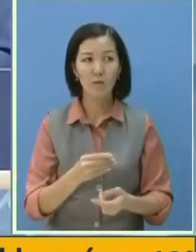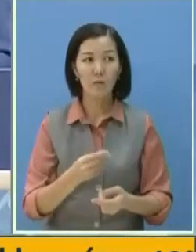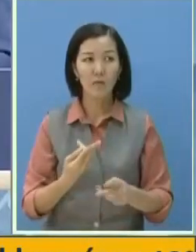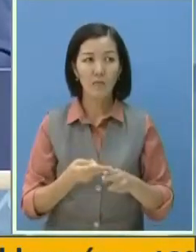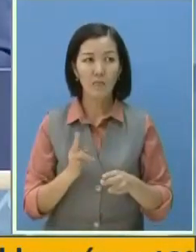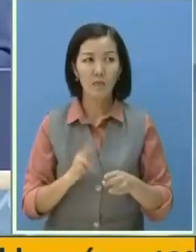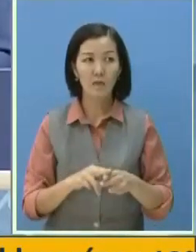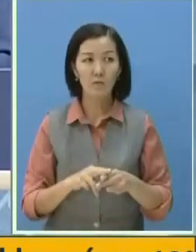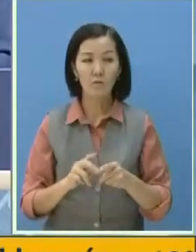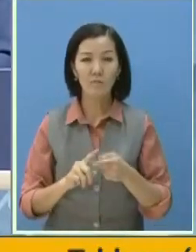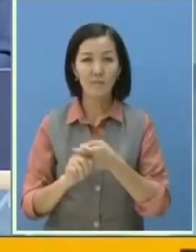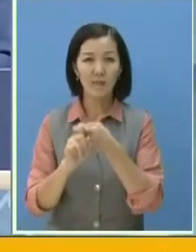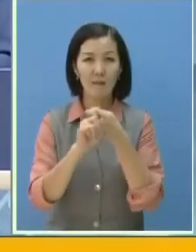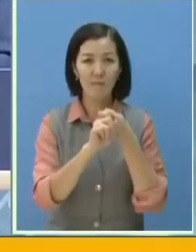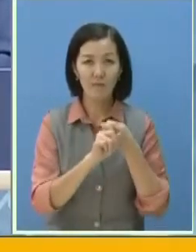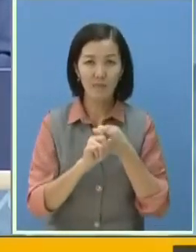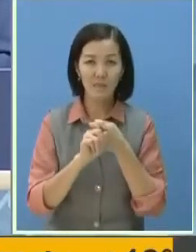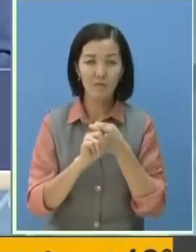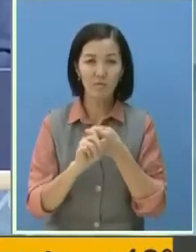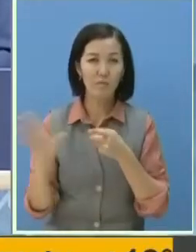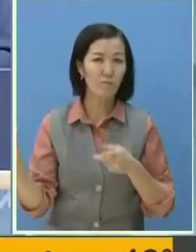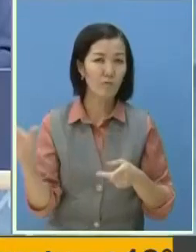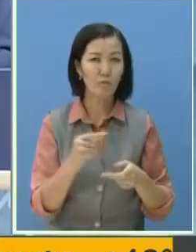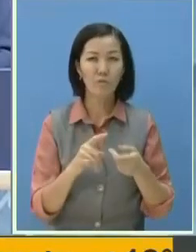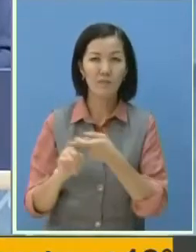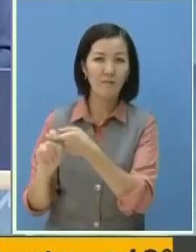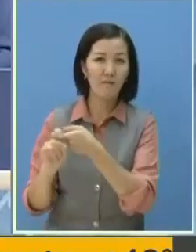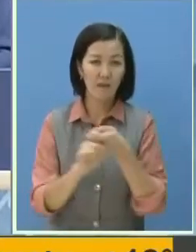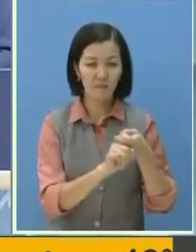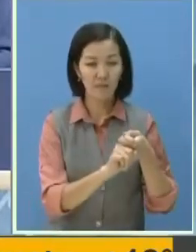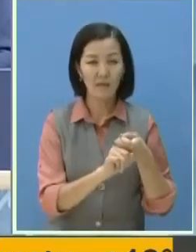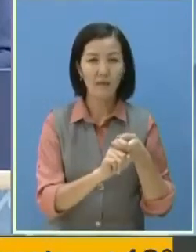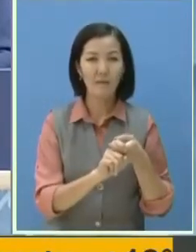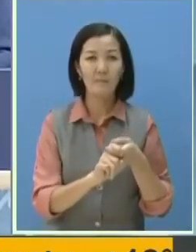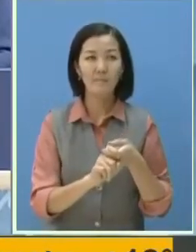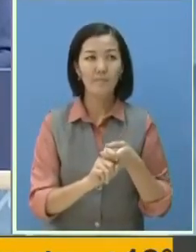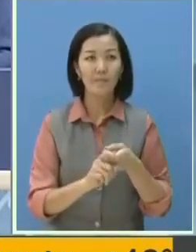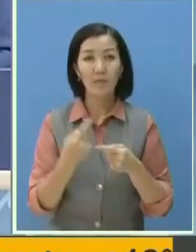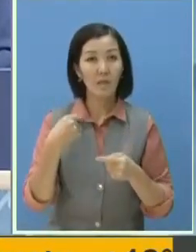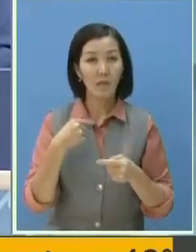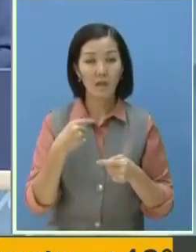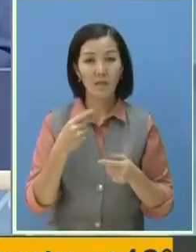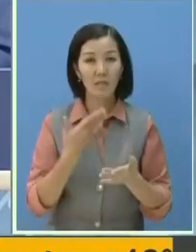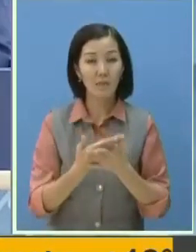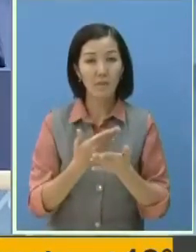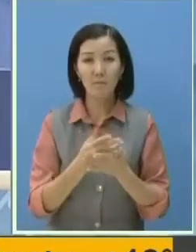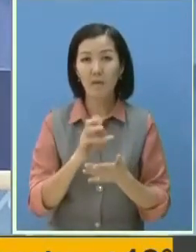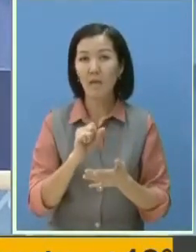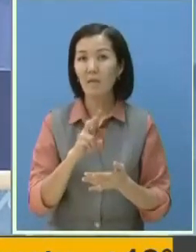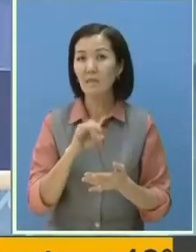органам, которые взаимодействуют с внешней средой. А там антител нет, там